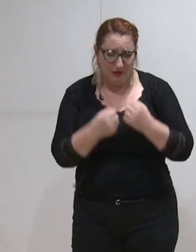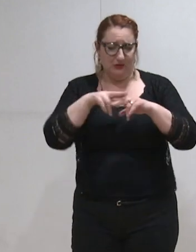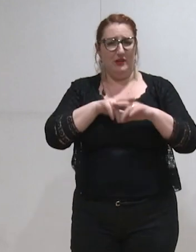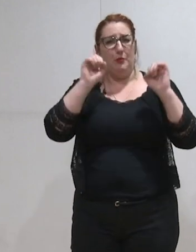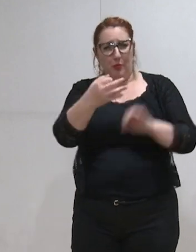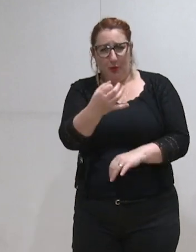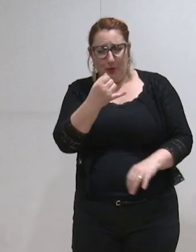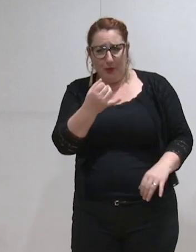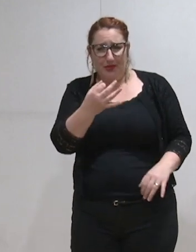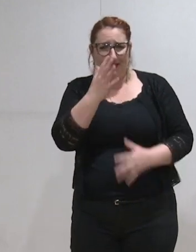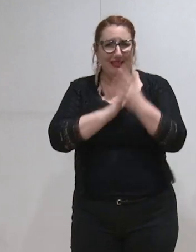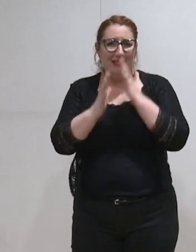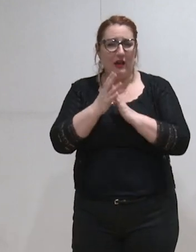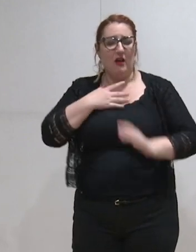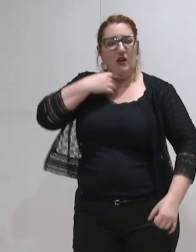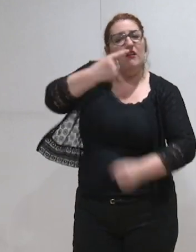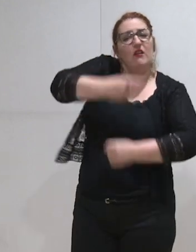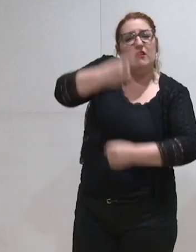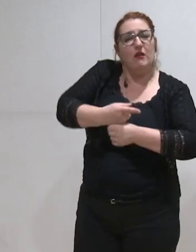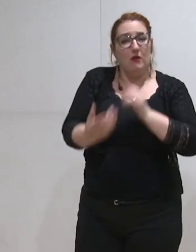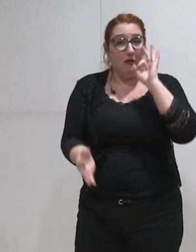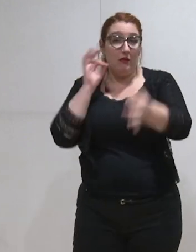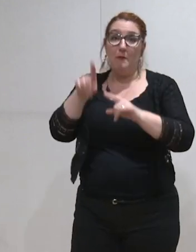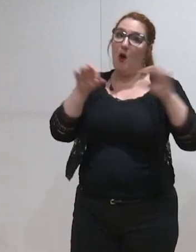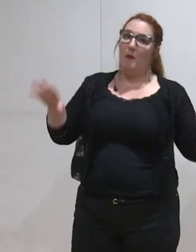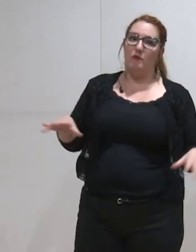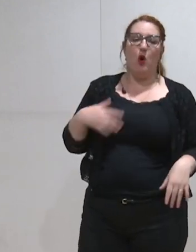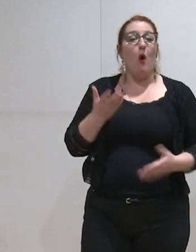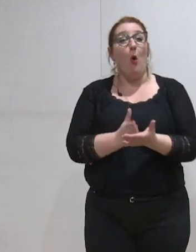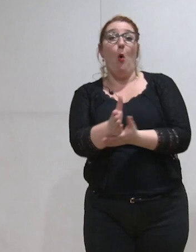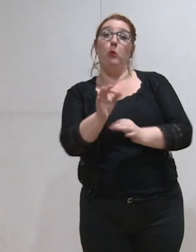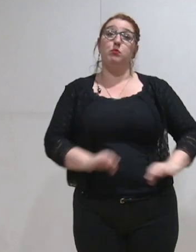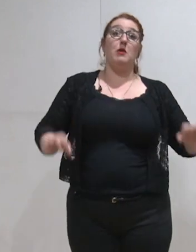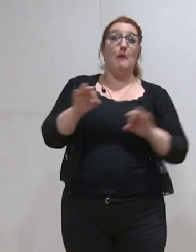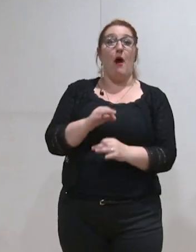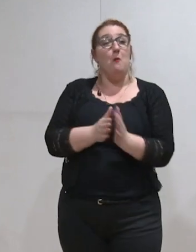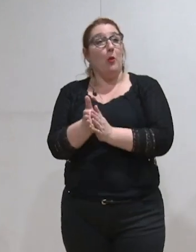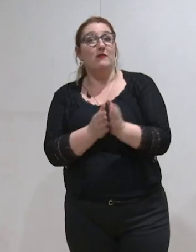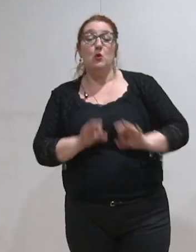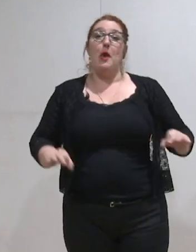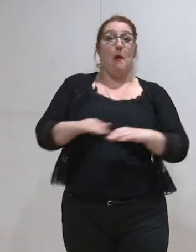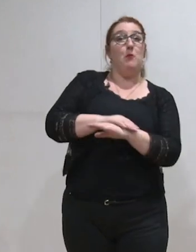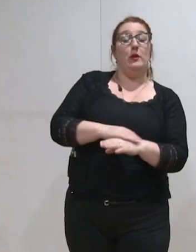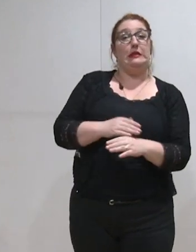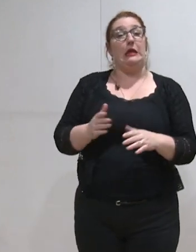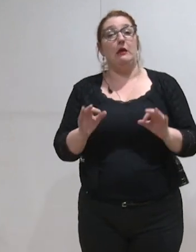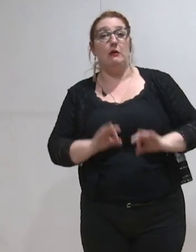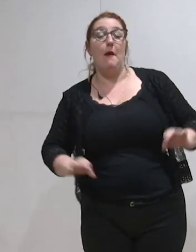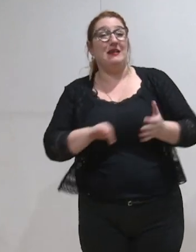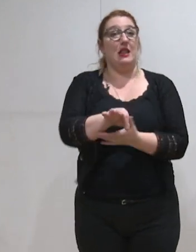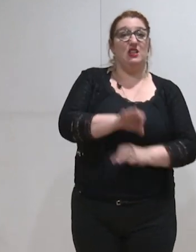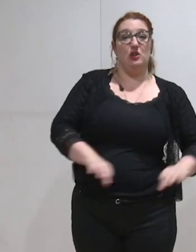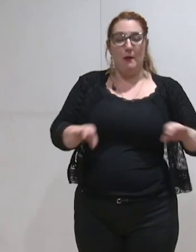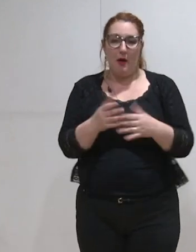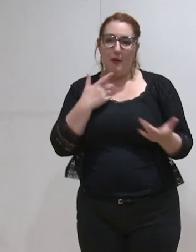qu'en même temps on est des stalignen qui l'impose il y a un moment il va quand même falloir choisir la version hein mais il n'empêche que à ces questions là il